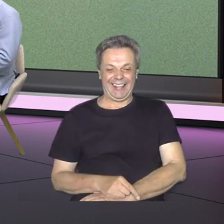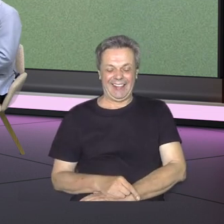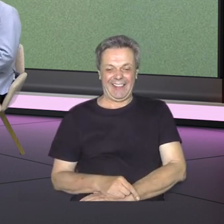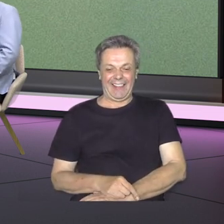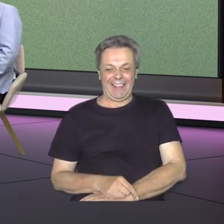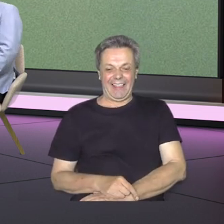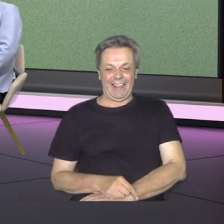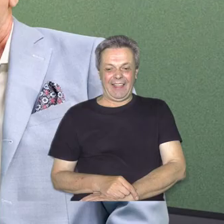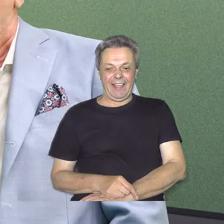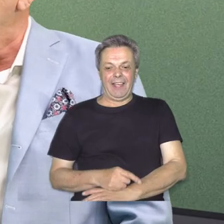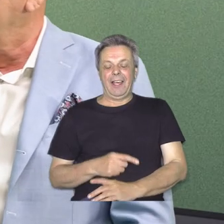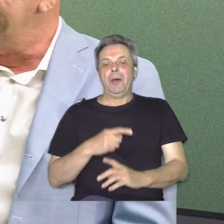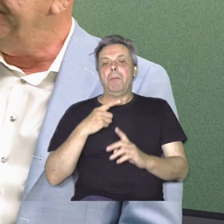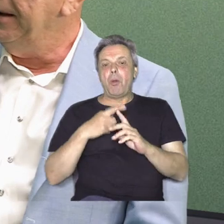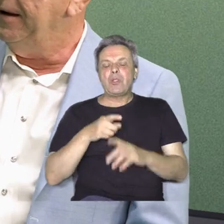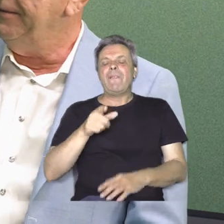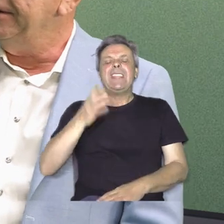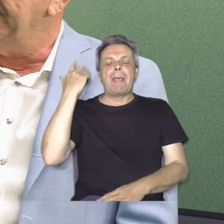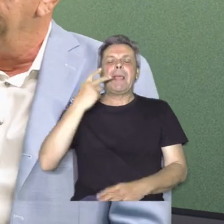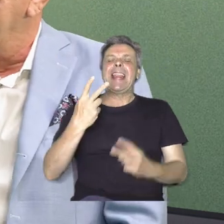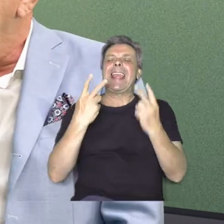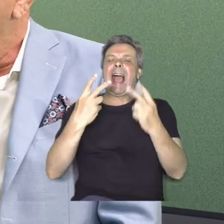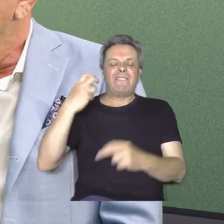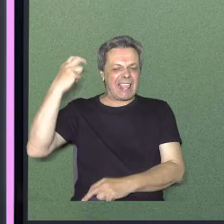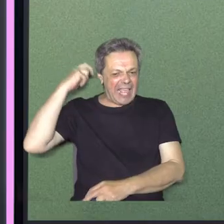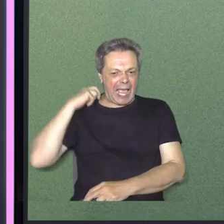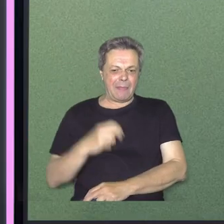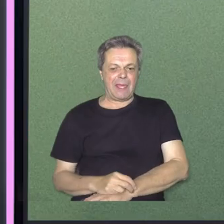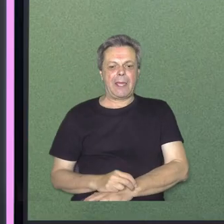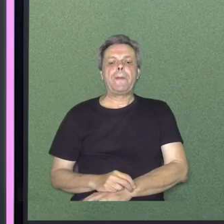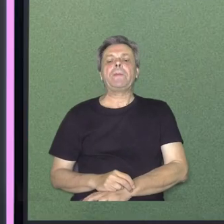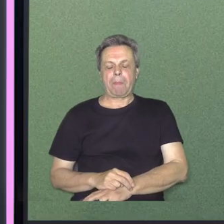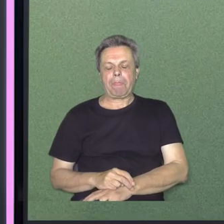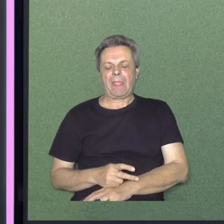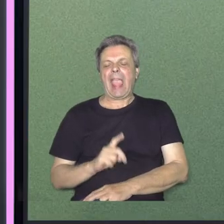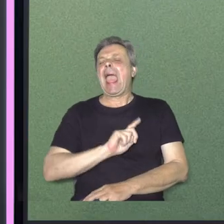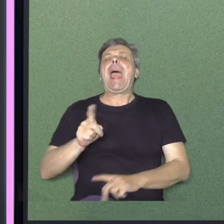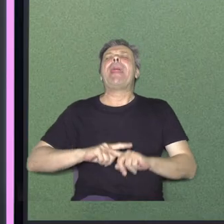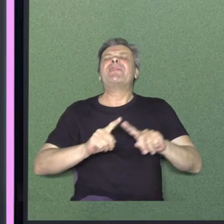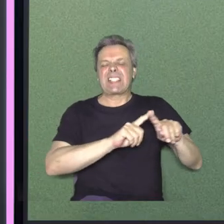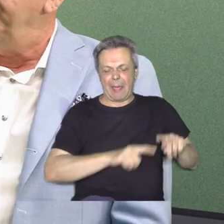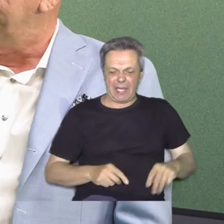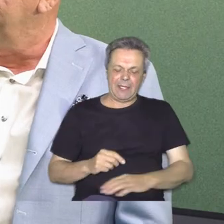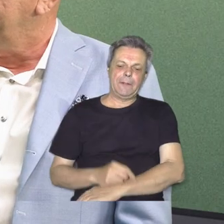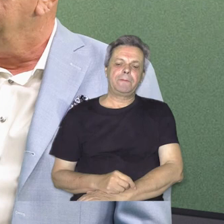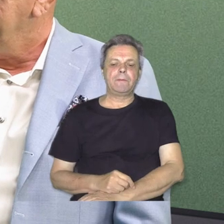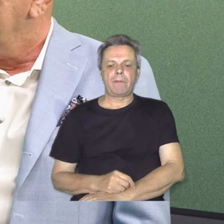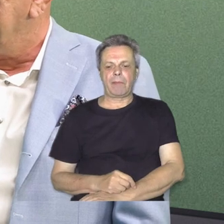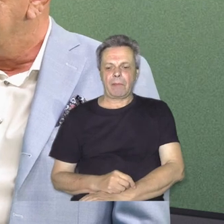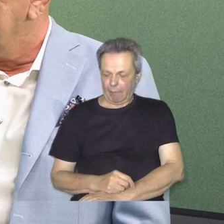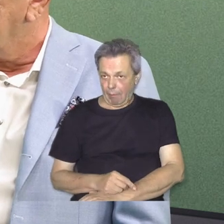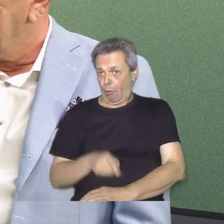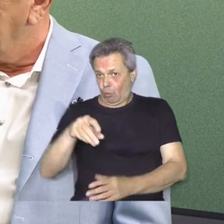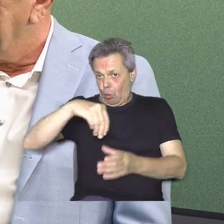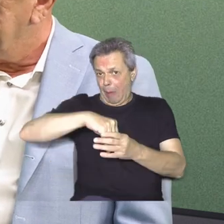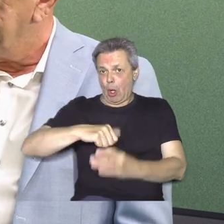svijetu. Plus toga ste bili glavni tajnik pokreta nesvrstanih. To je ipak